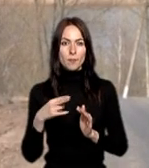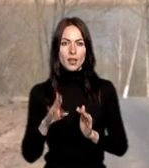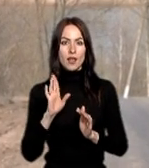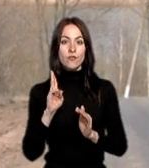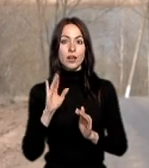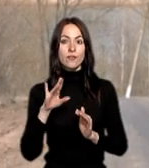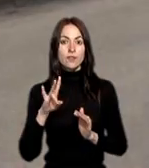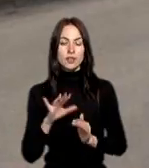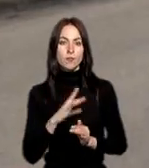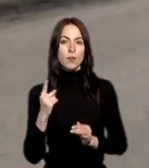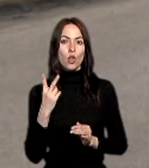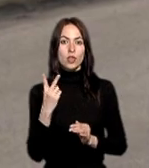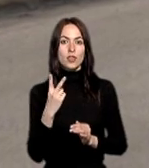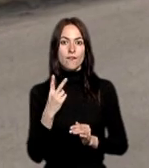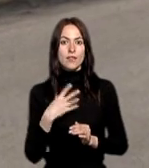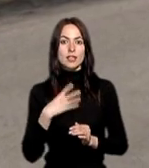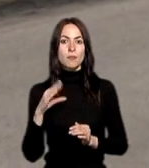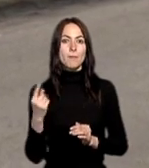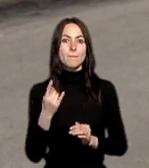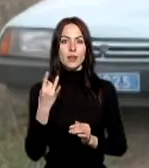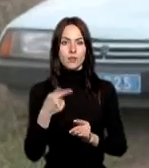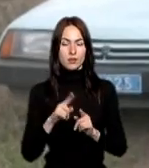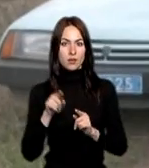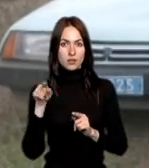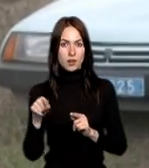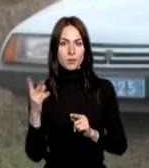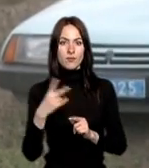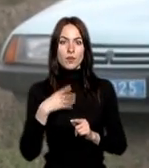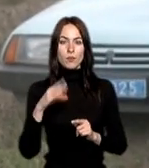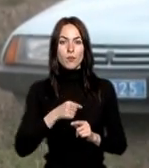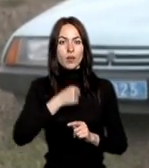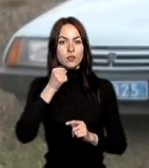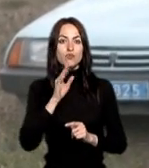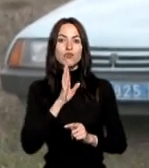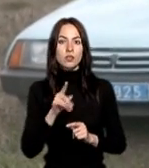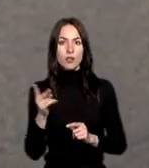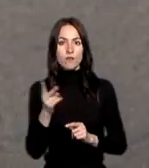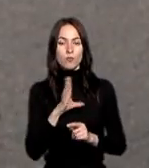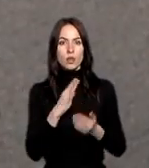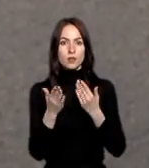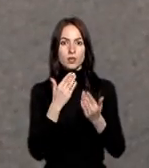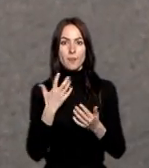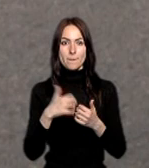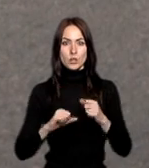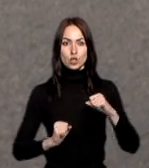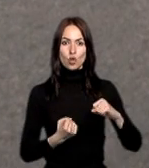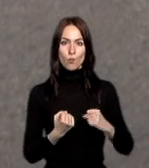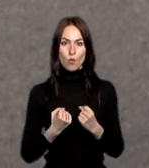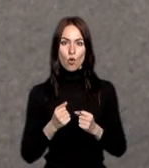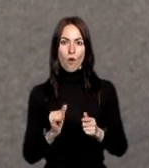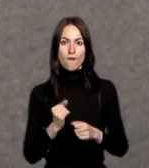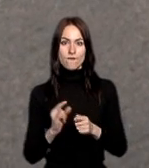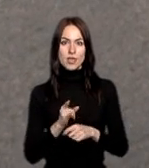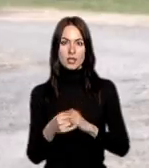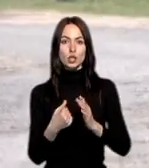зафіксували 2 перші смерті від коронавірусу в регіоні. Обидві померлі – літні жінки, вони спілкувалися між собою. В'їзд